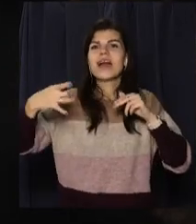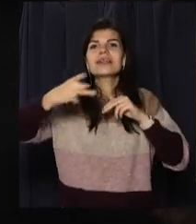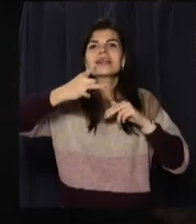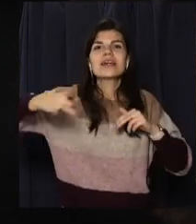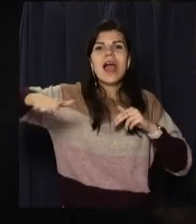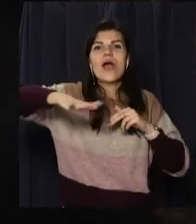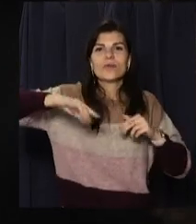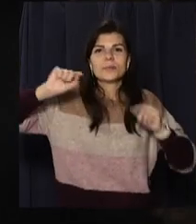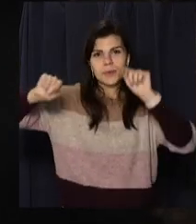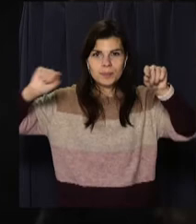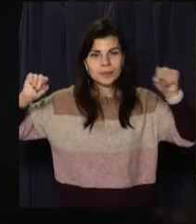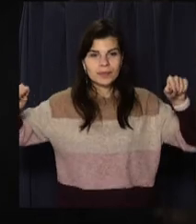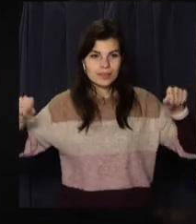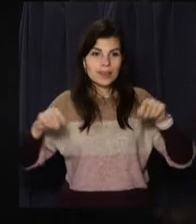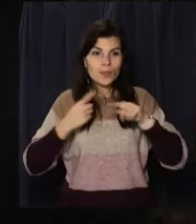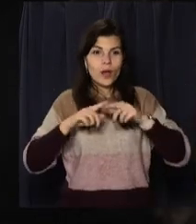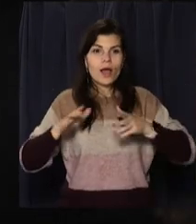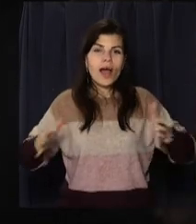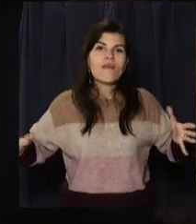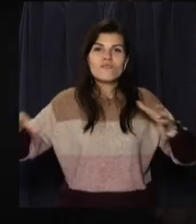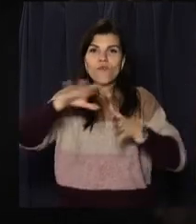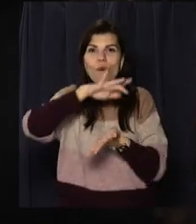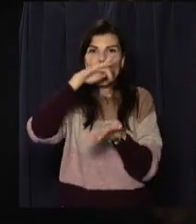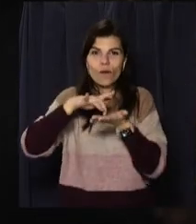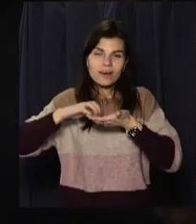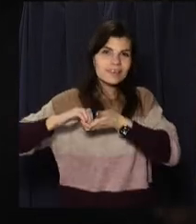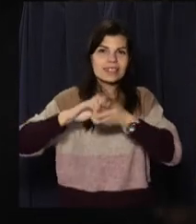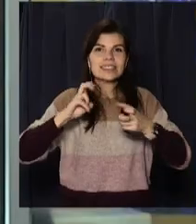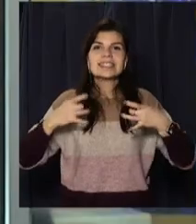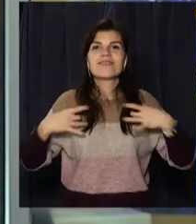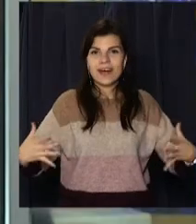ялинка. Тобто ми об'єднуємо все місто в одному святі.